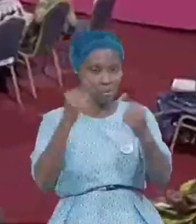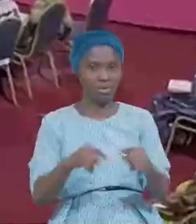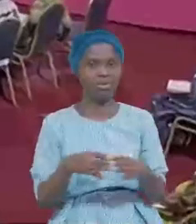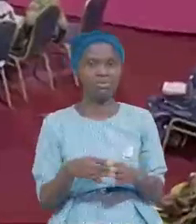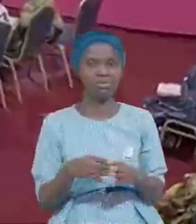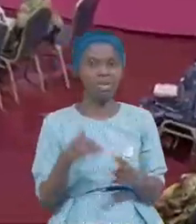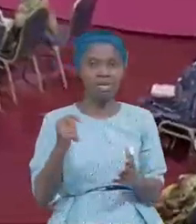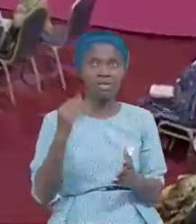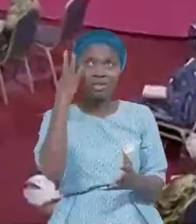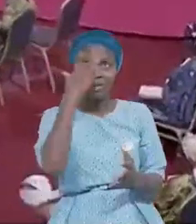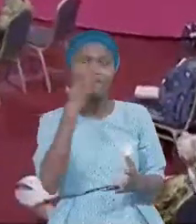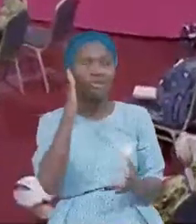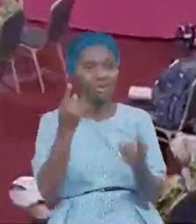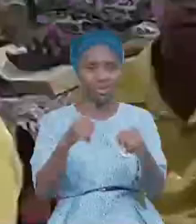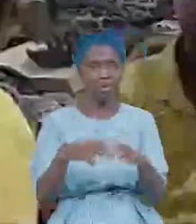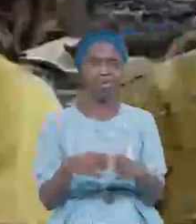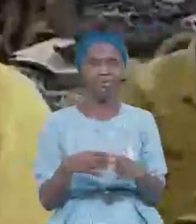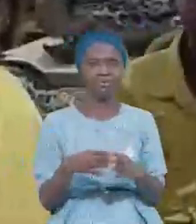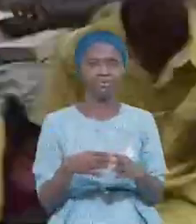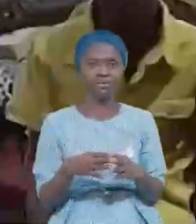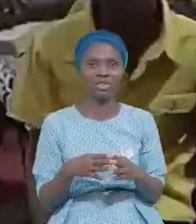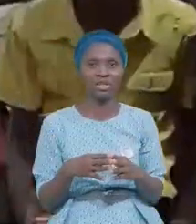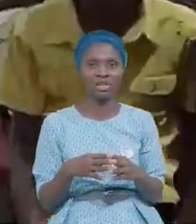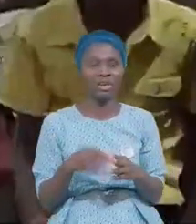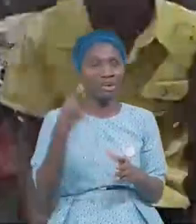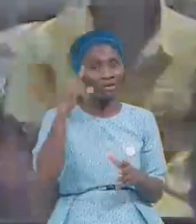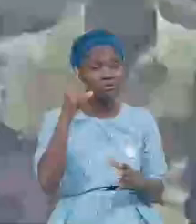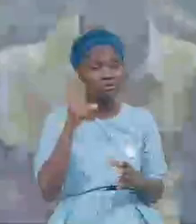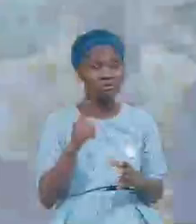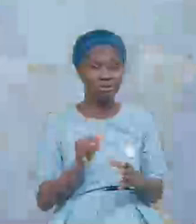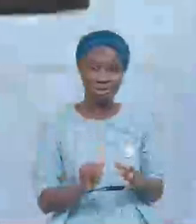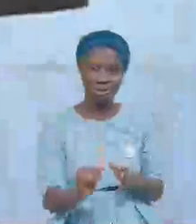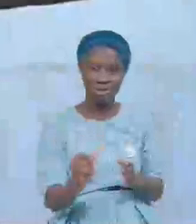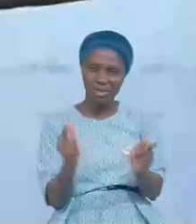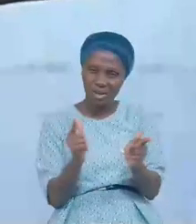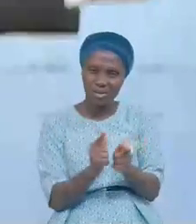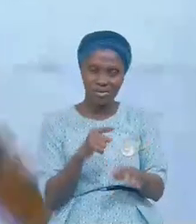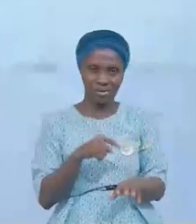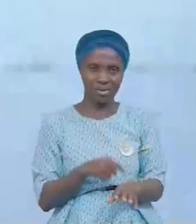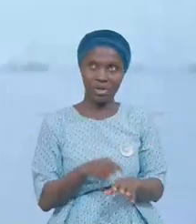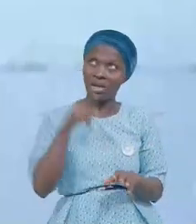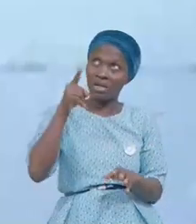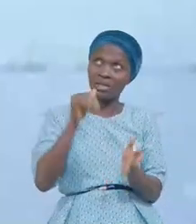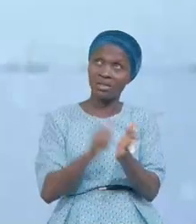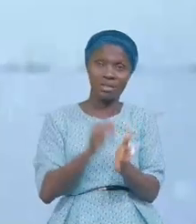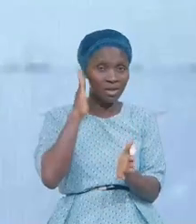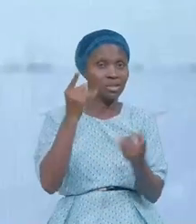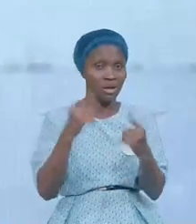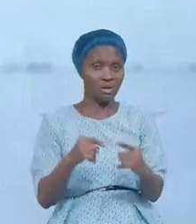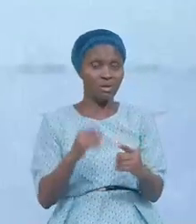La gloire, elle va venir. Oui, encore un peu de temps. Et celui qui doit venir,